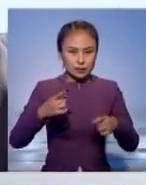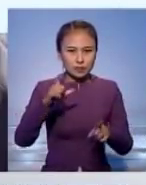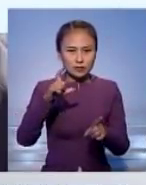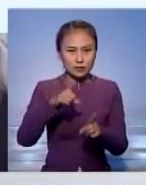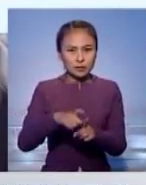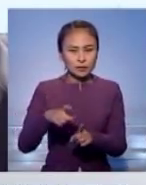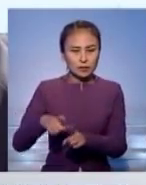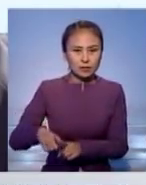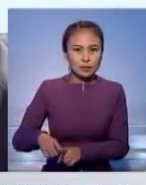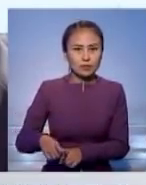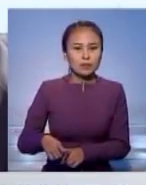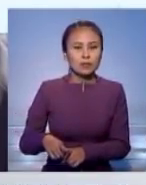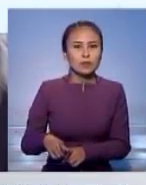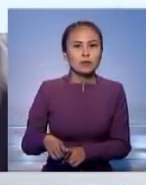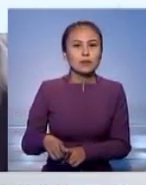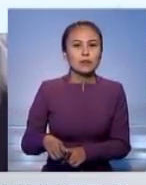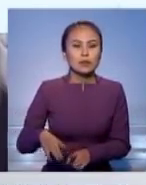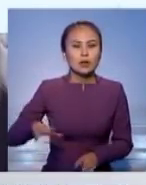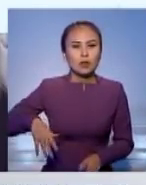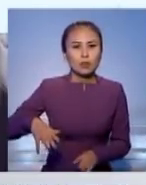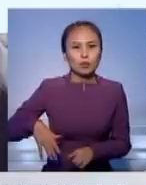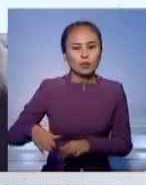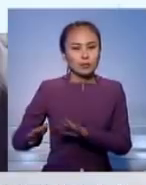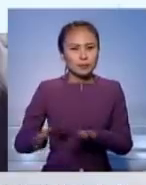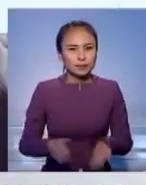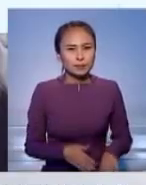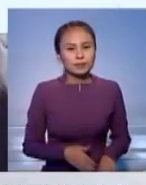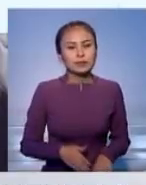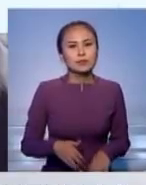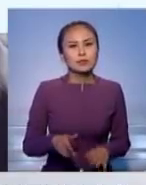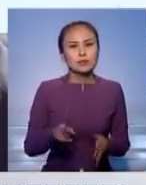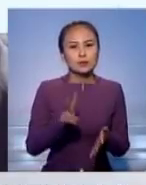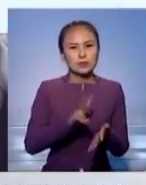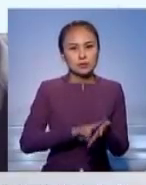бетонное основание болады. Бетонное основаниеден кейін